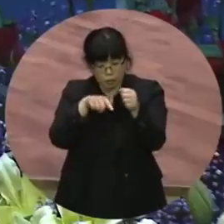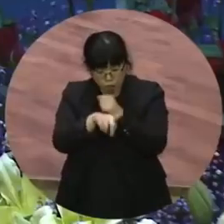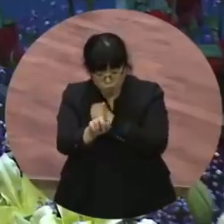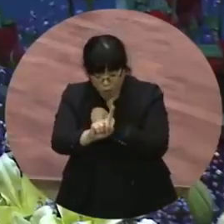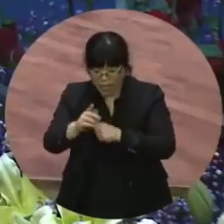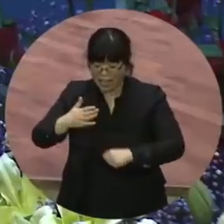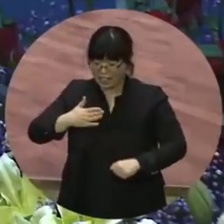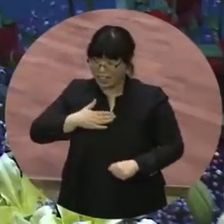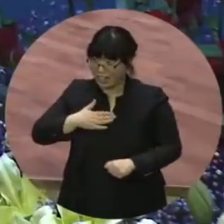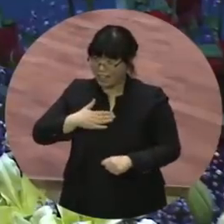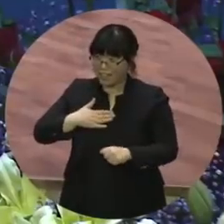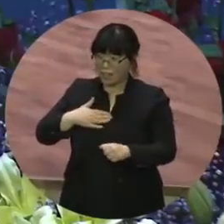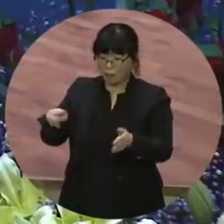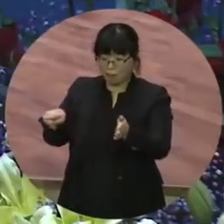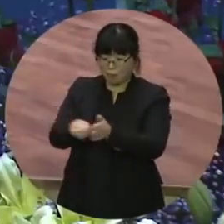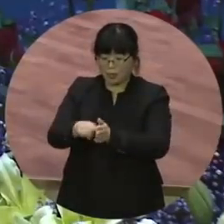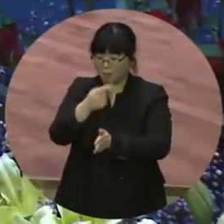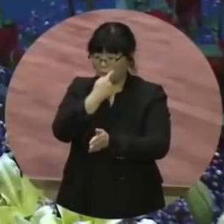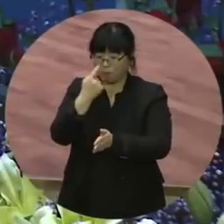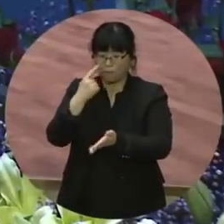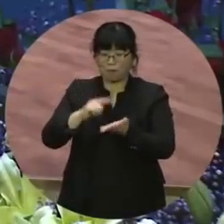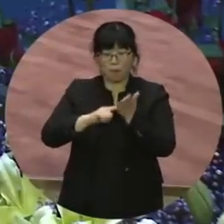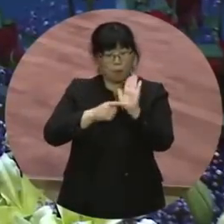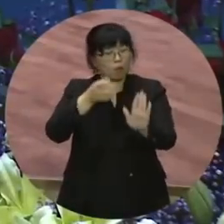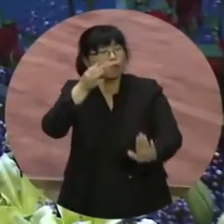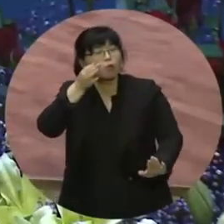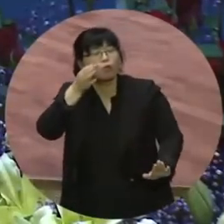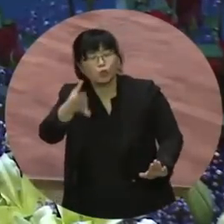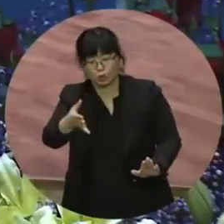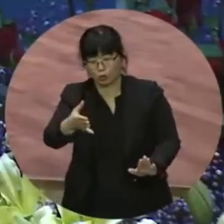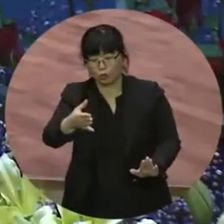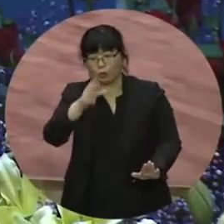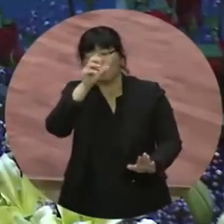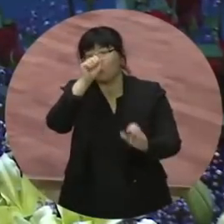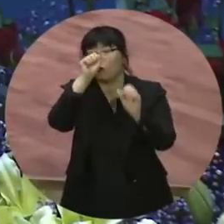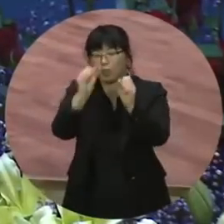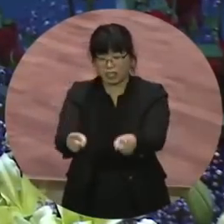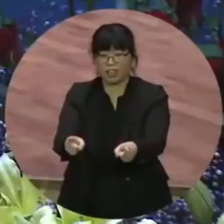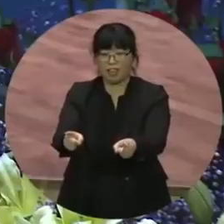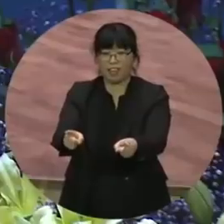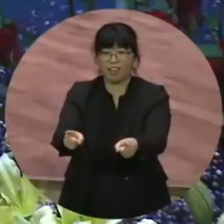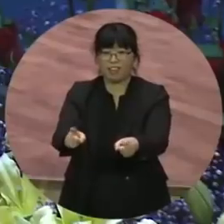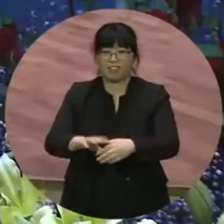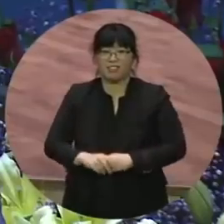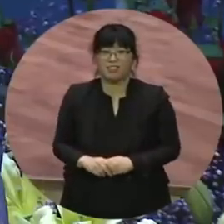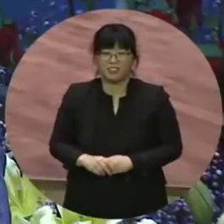결단하면 그것이 엄청난 축복이 된다 말이에요. 그걸 합력 설 이룬다 그럽니다. 하나님이 축복하신다.